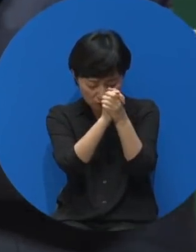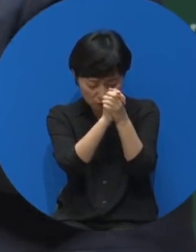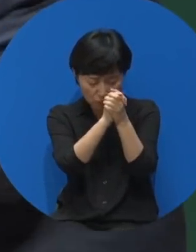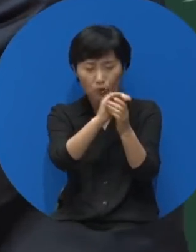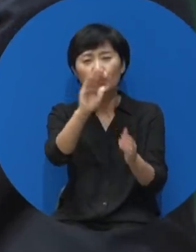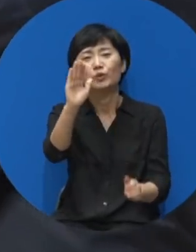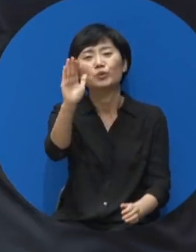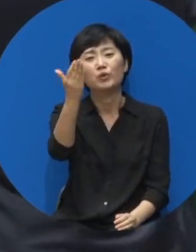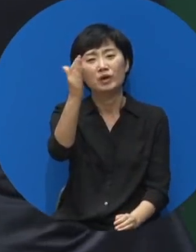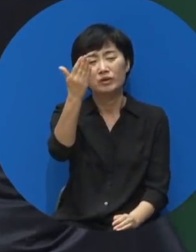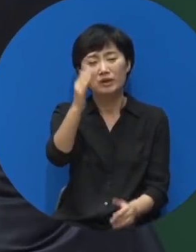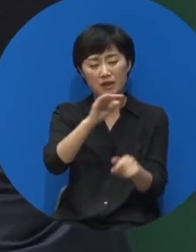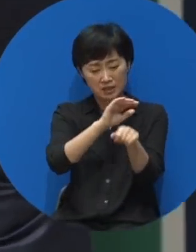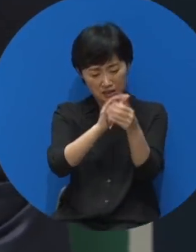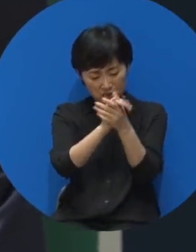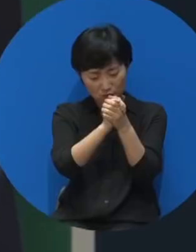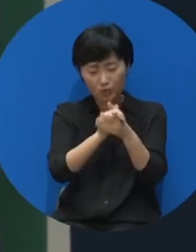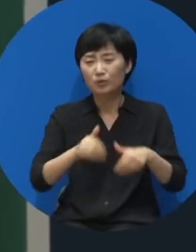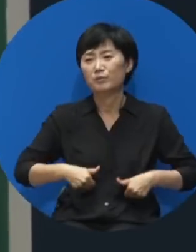剩下的神会做工.